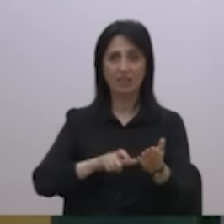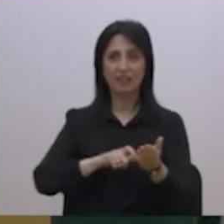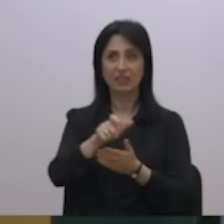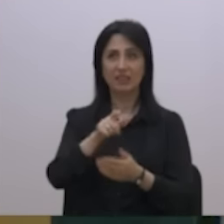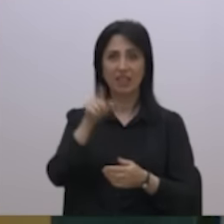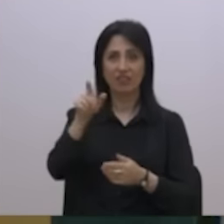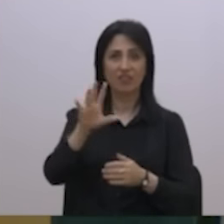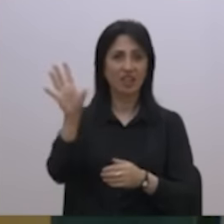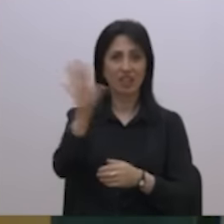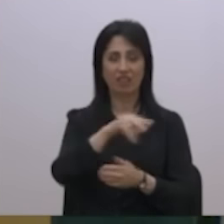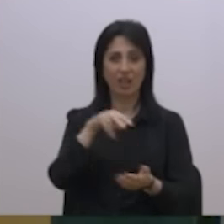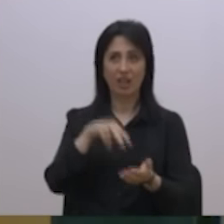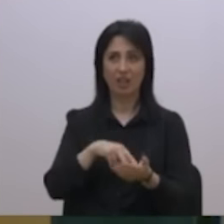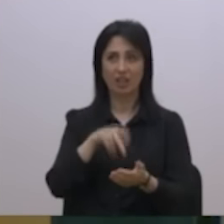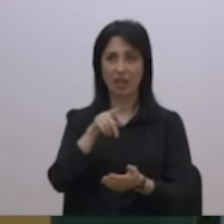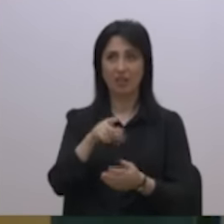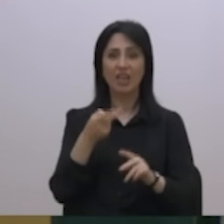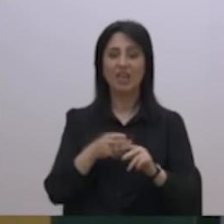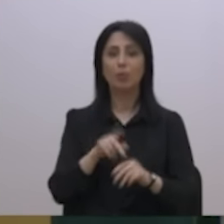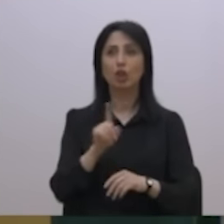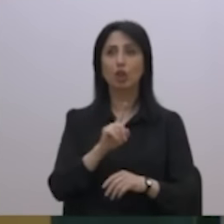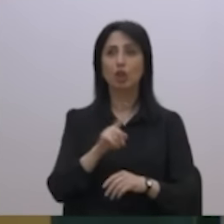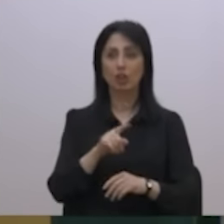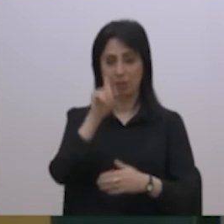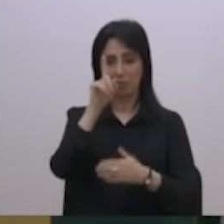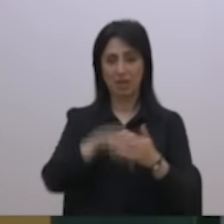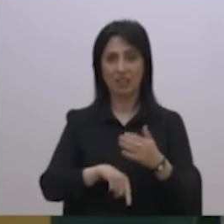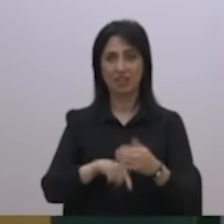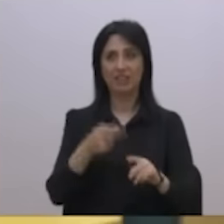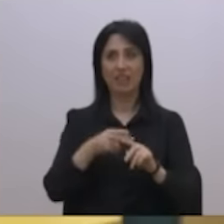თქვენ ყველანი ადგახართ. იმიტომ რომ მერწმუნეთ,